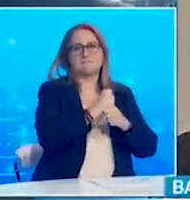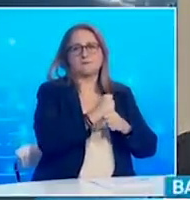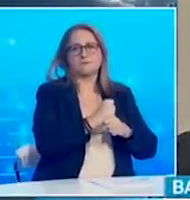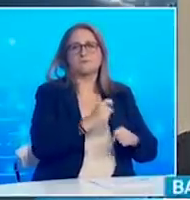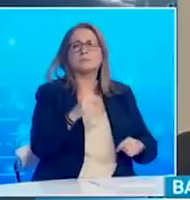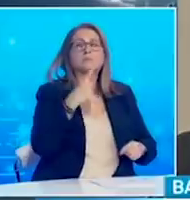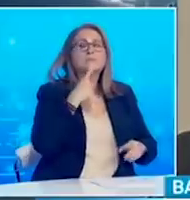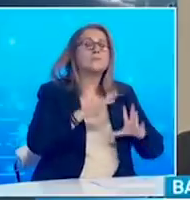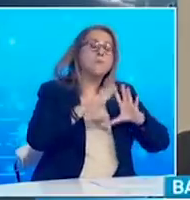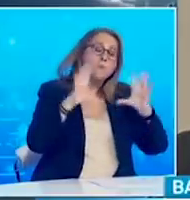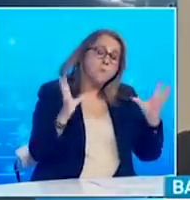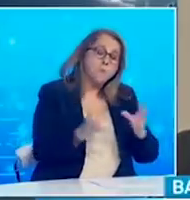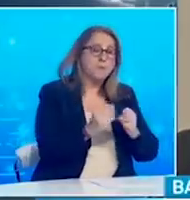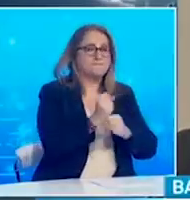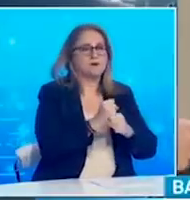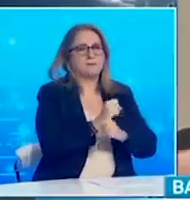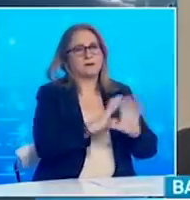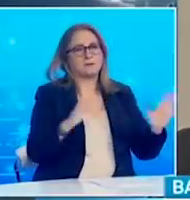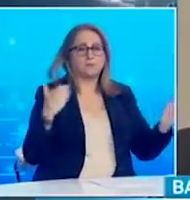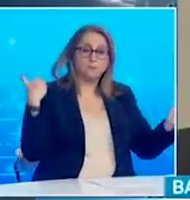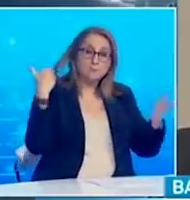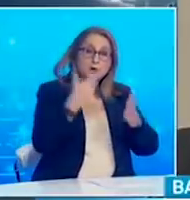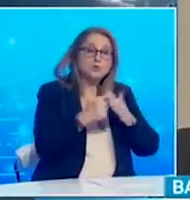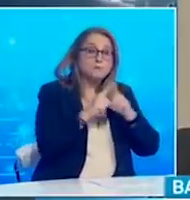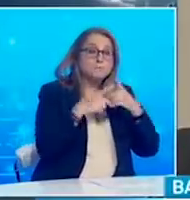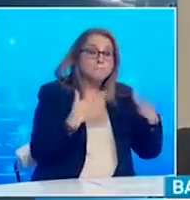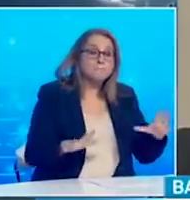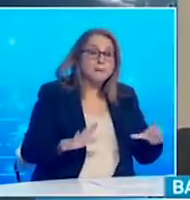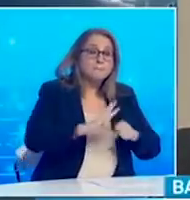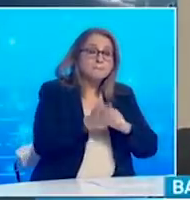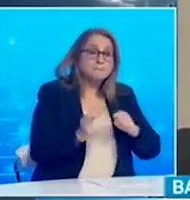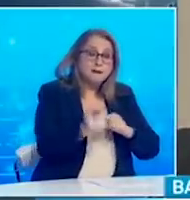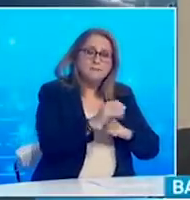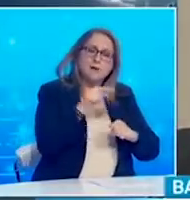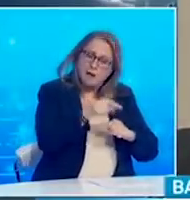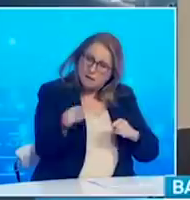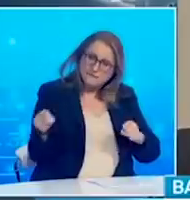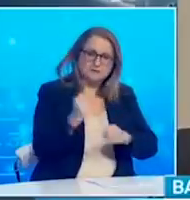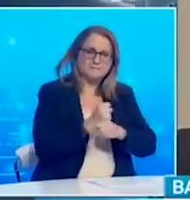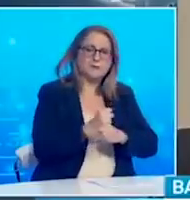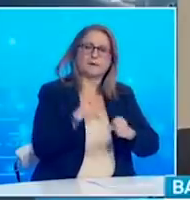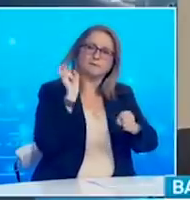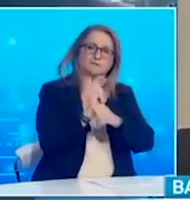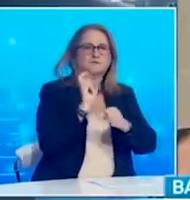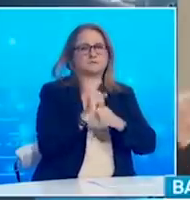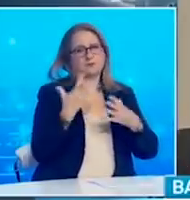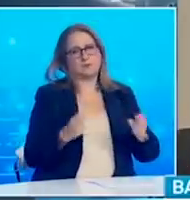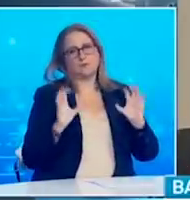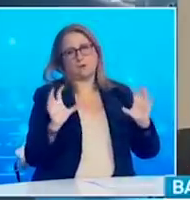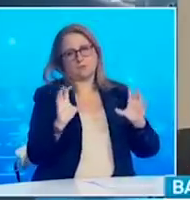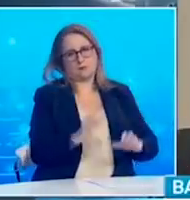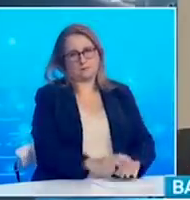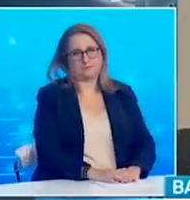Όχι, μιλάω για τα φάρμακα που κατά κόρον χρησιμοποιήθηκαν την περίοδο της πανδημίας στις κλινικές και στις μονάδες εντατικής